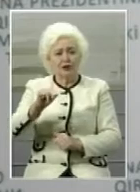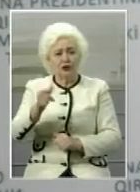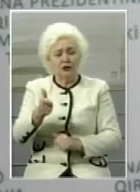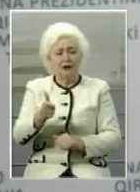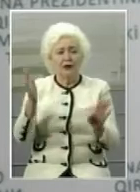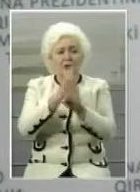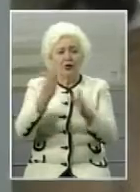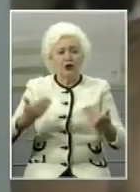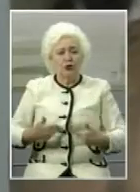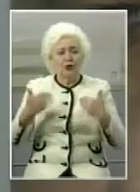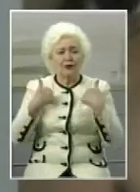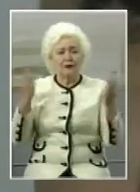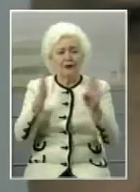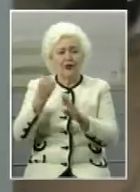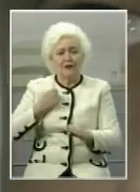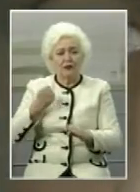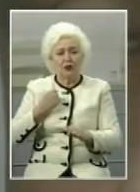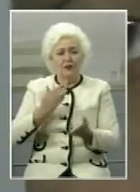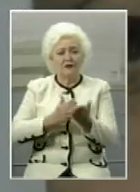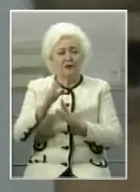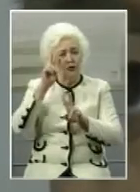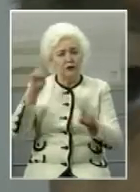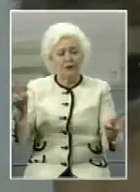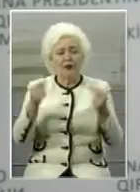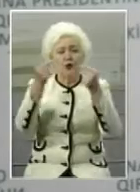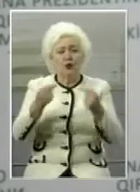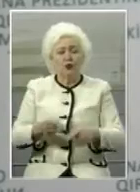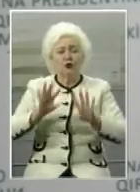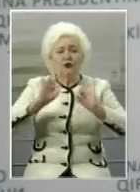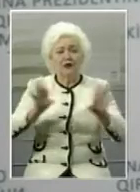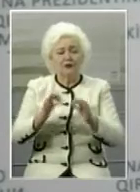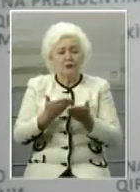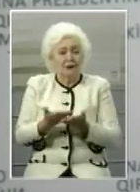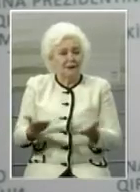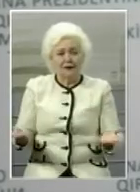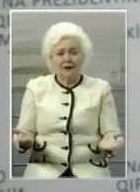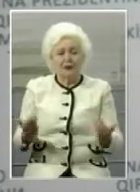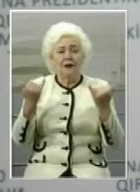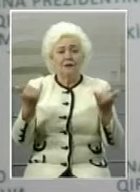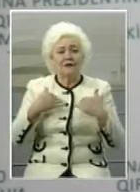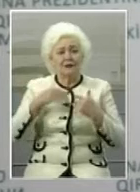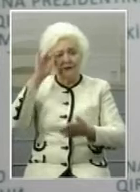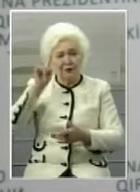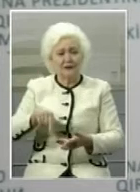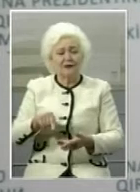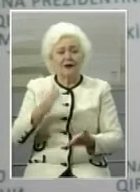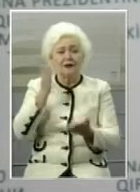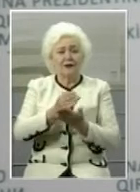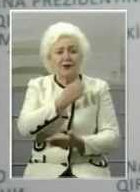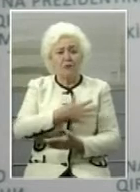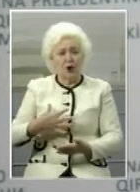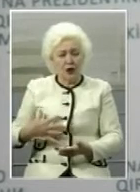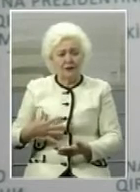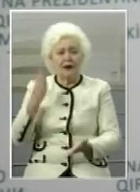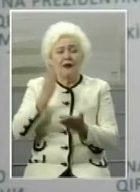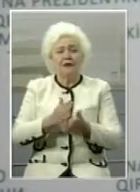доля наших військовослужбовців невідома. Точної інформації немає. Зараз ми знаємо, що є поранені,